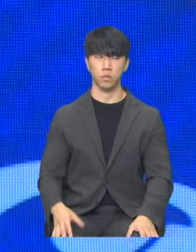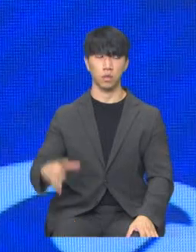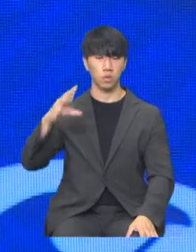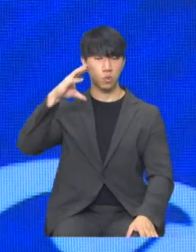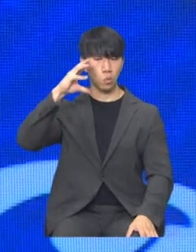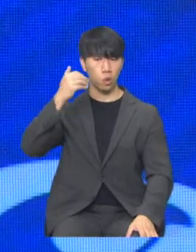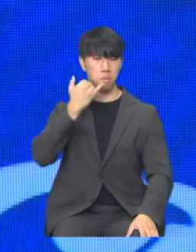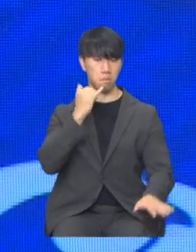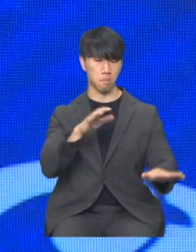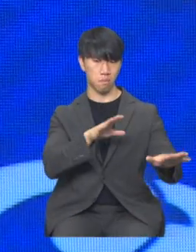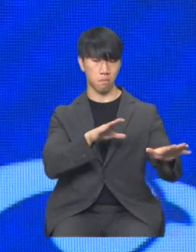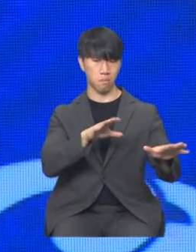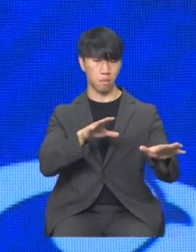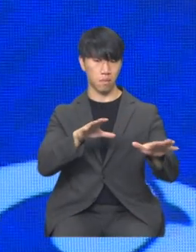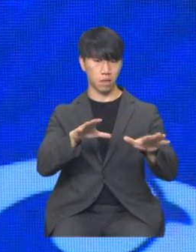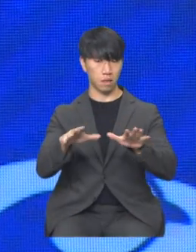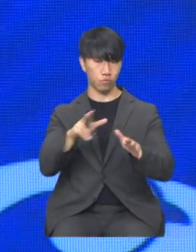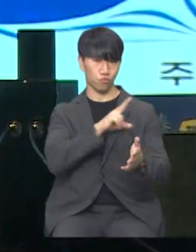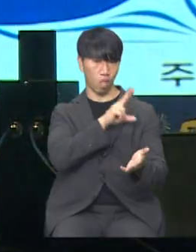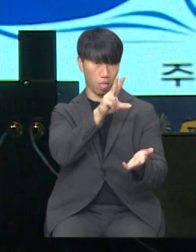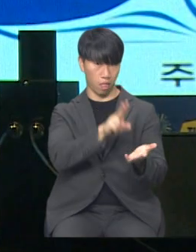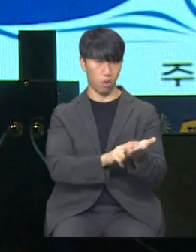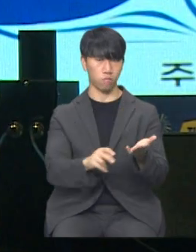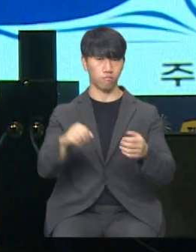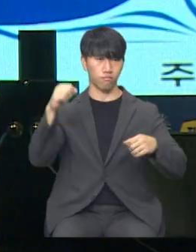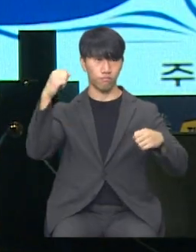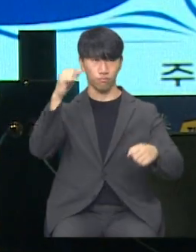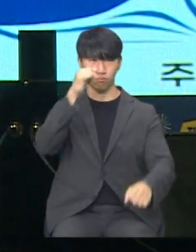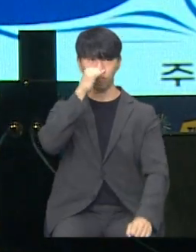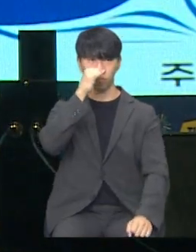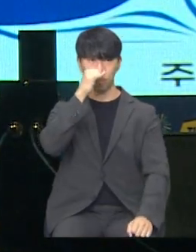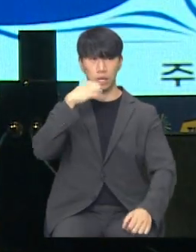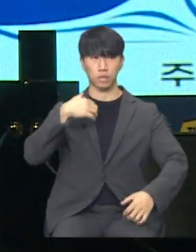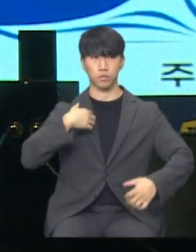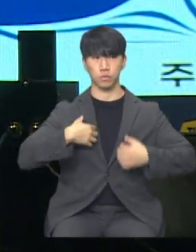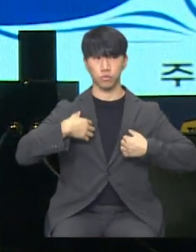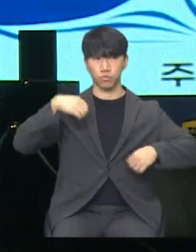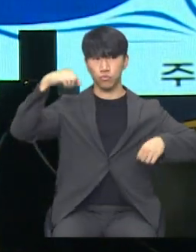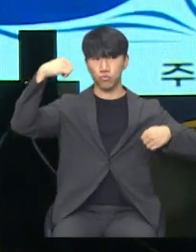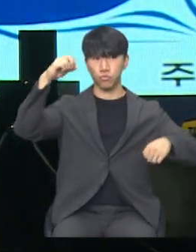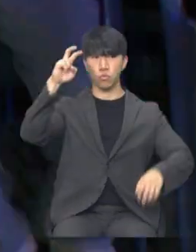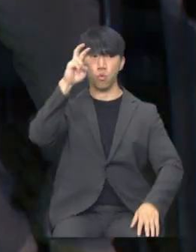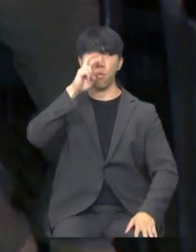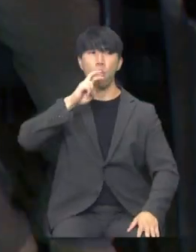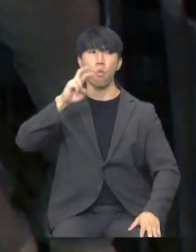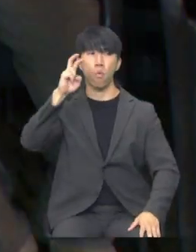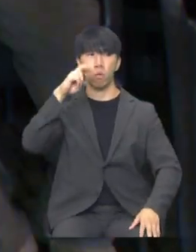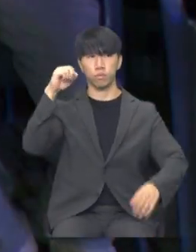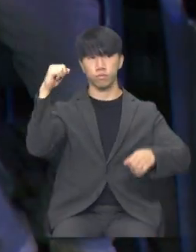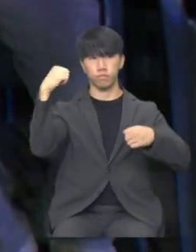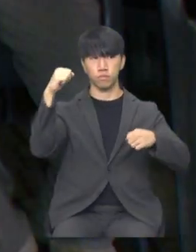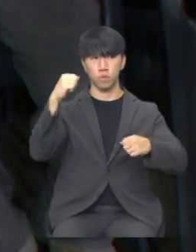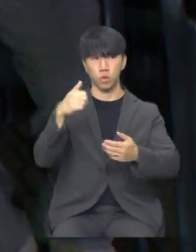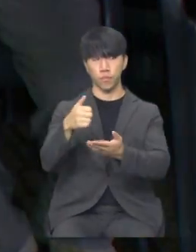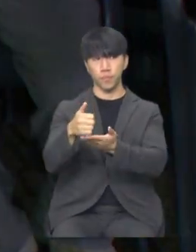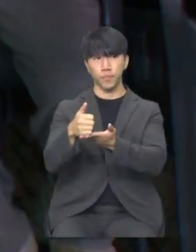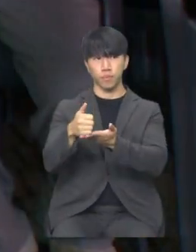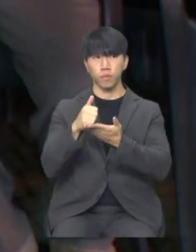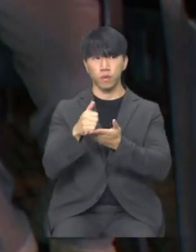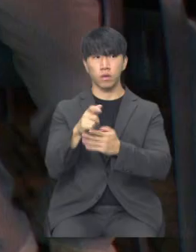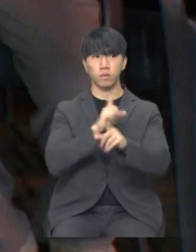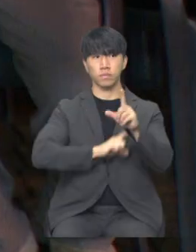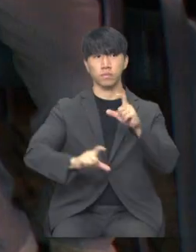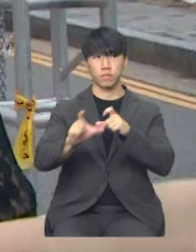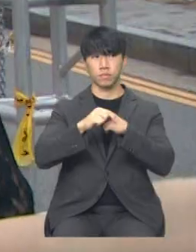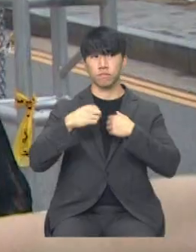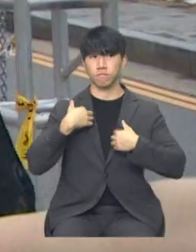소래바다를 주제로 한 창작 공연이 펼쳐집니다. 흥겨운 춤과 노래가 어우러진 무대. 관객들도 덩달아 신이